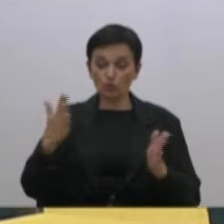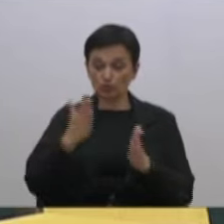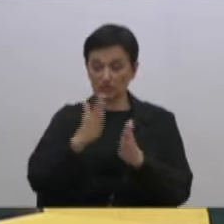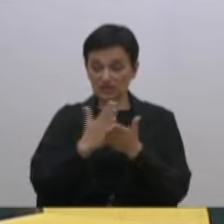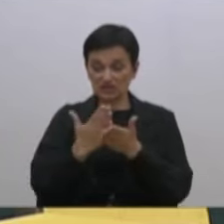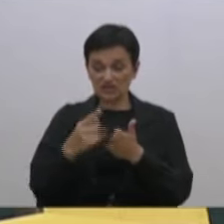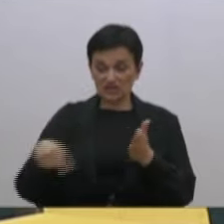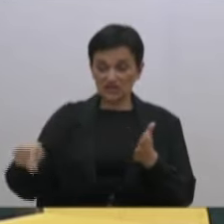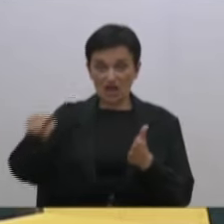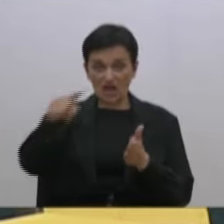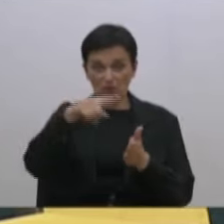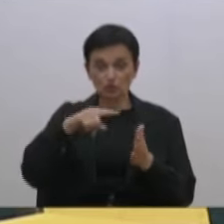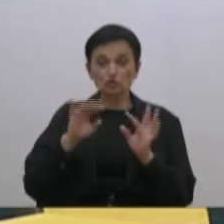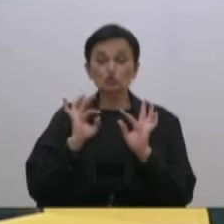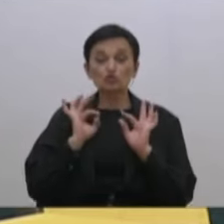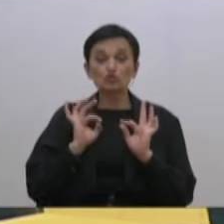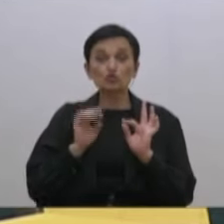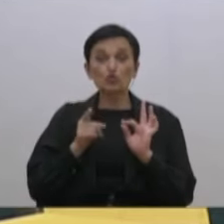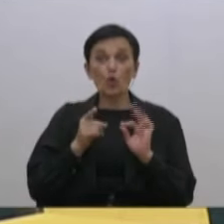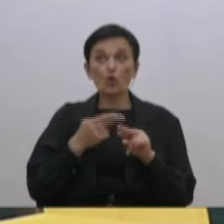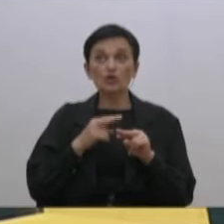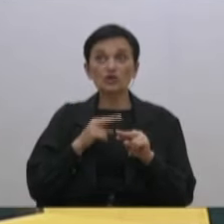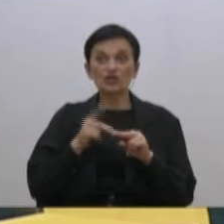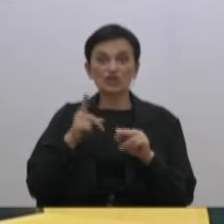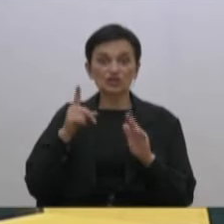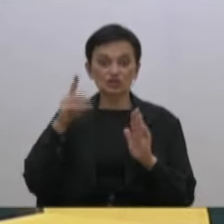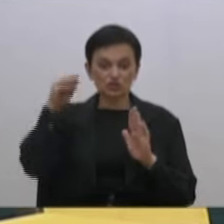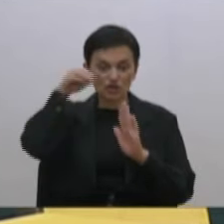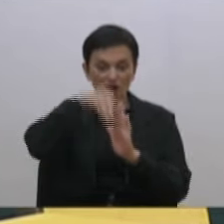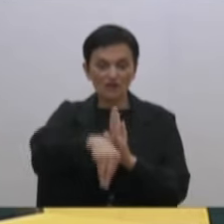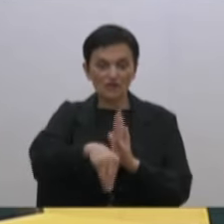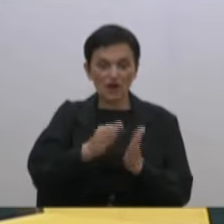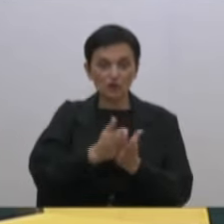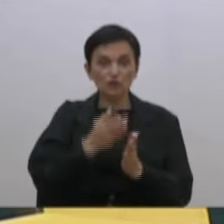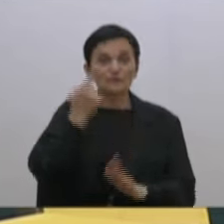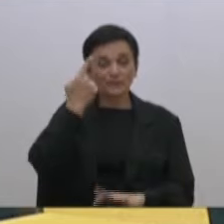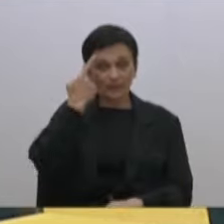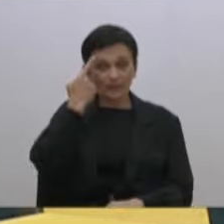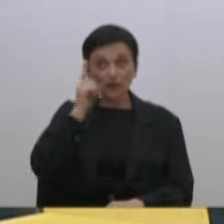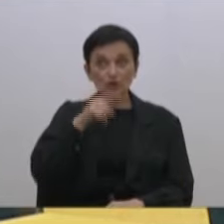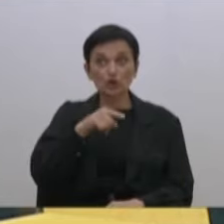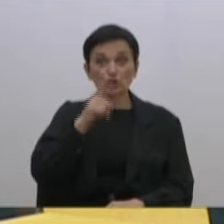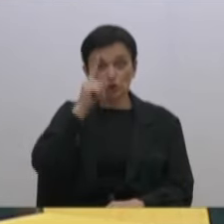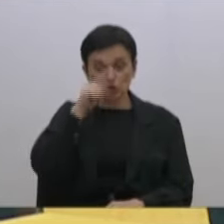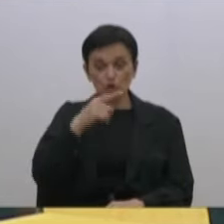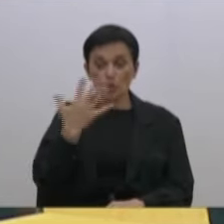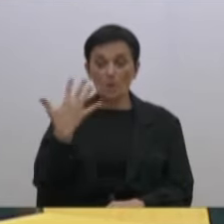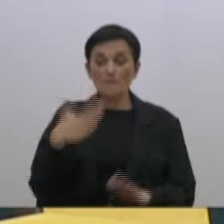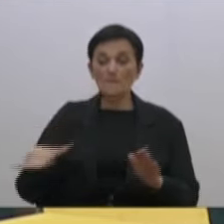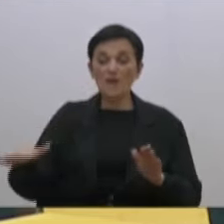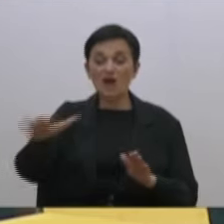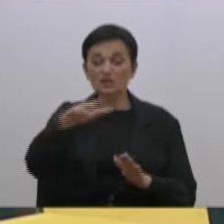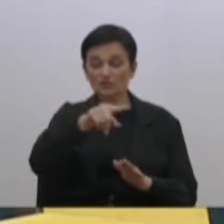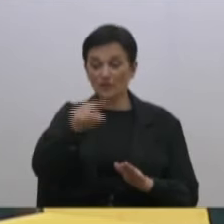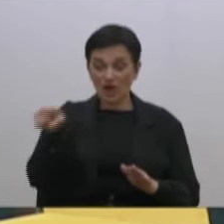ამ შემთხვევაში სწორედ აი ამ კონფუზში არის ჩავარდნილი. და იცოდეთ, თქვენ მარჯვენა მხარე ამ